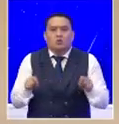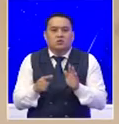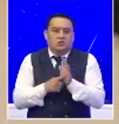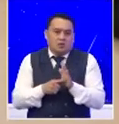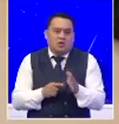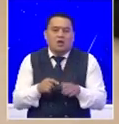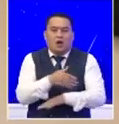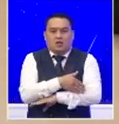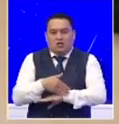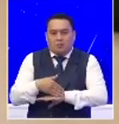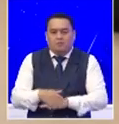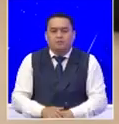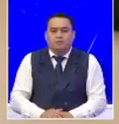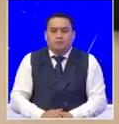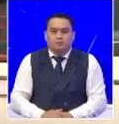по 7 адресам.